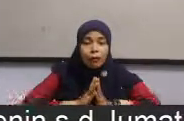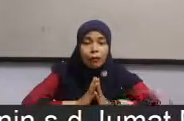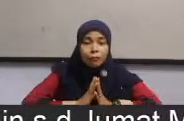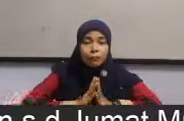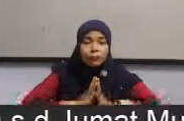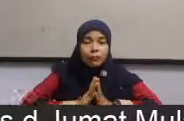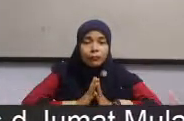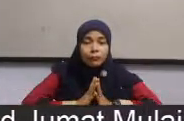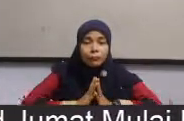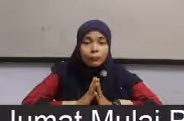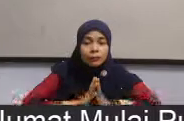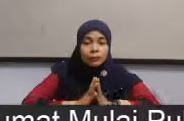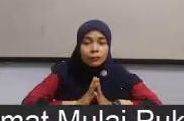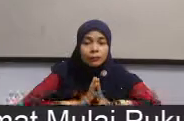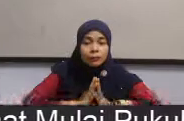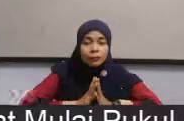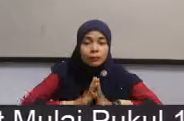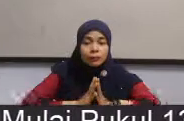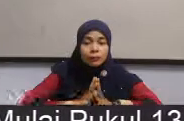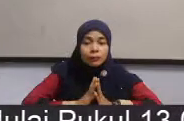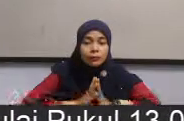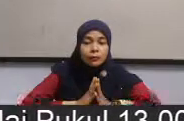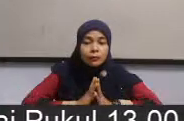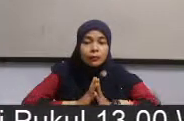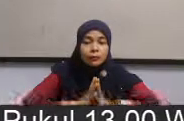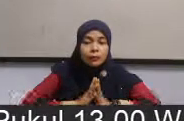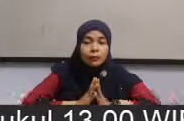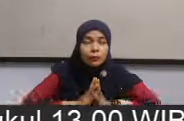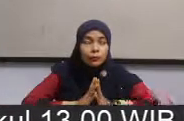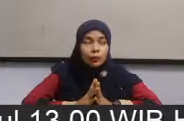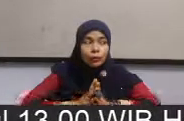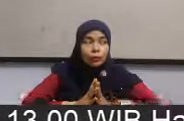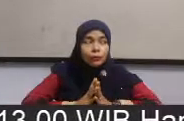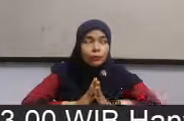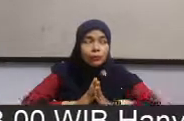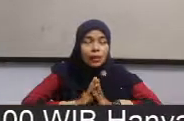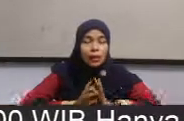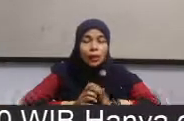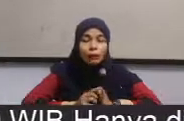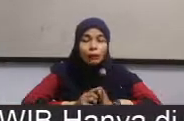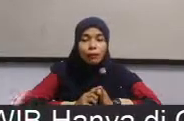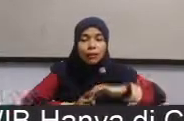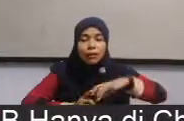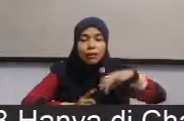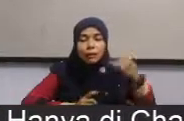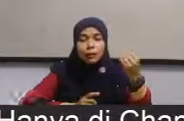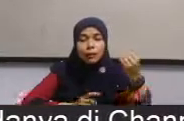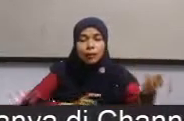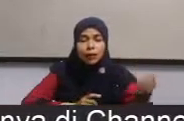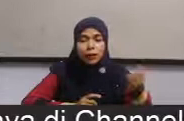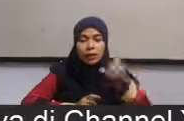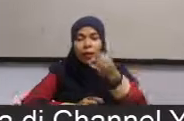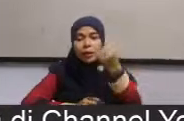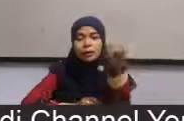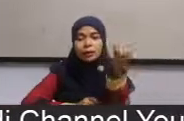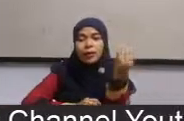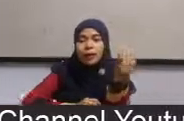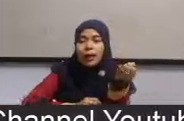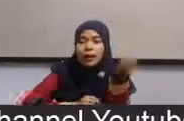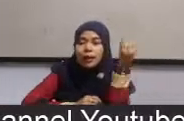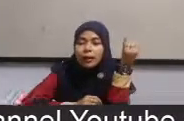handphone di Indonesia untuk mencari informasi betul kita